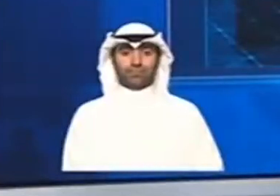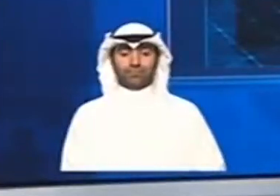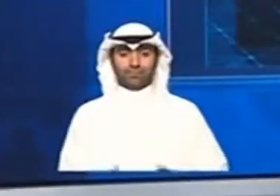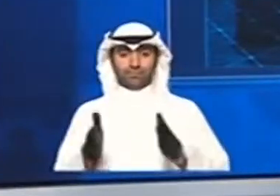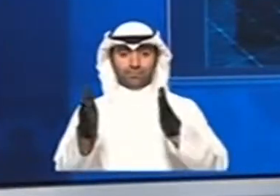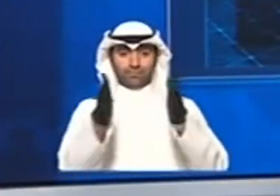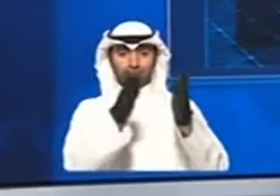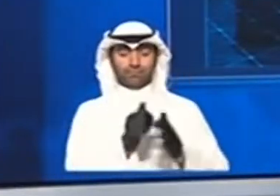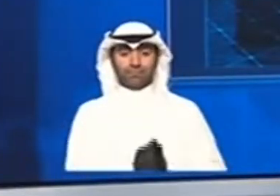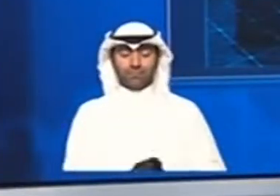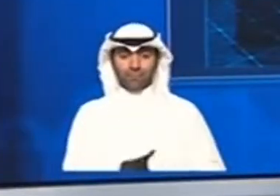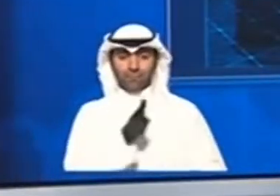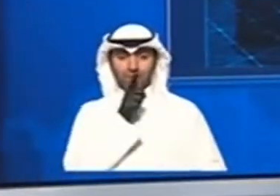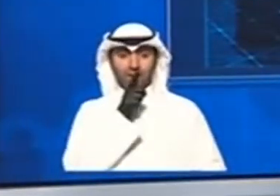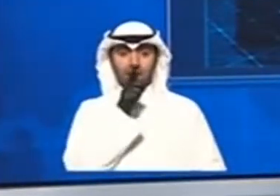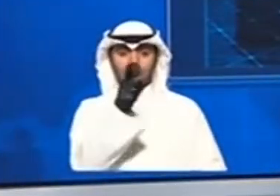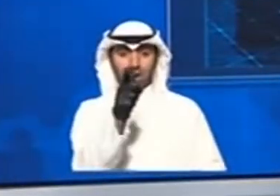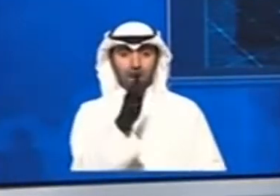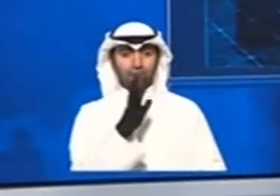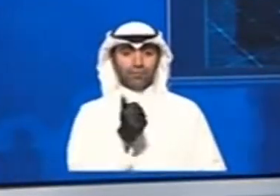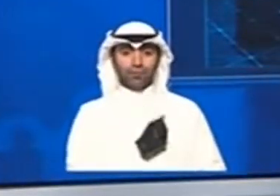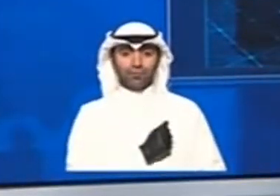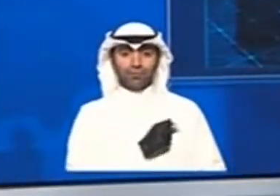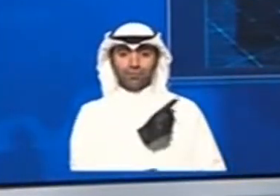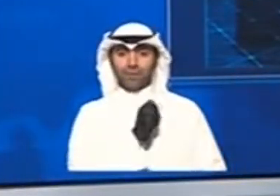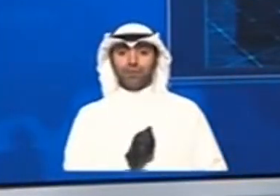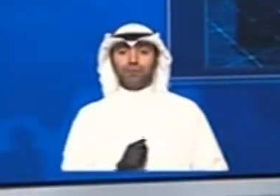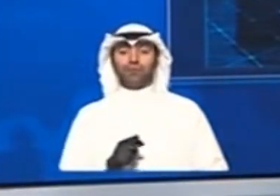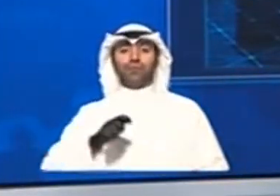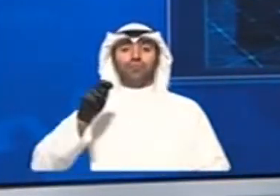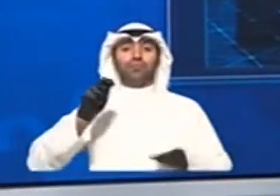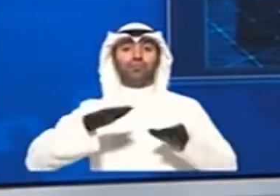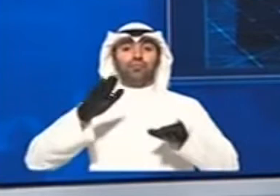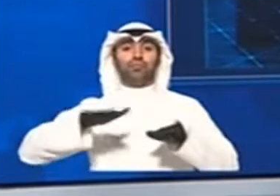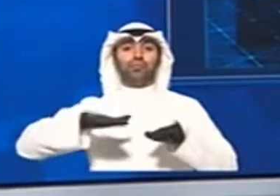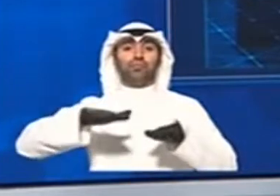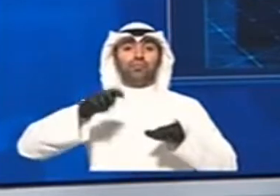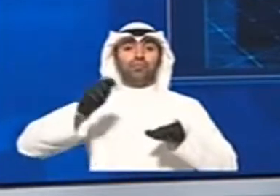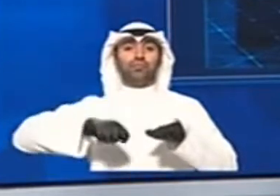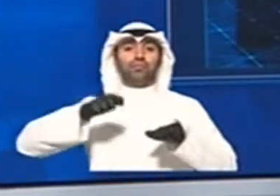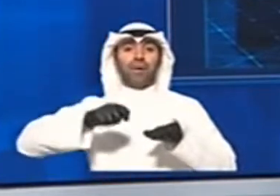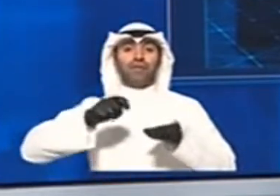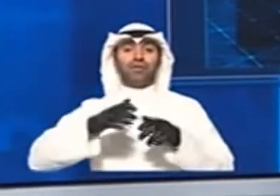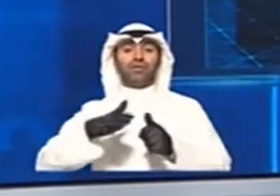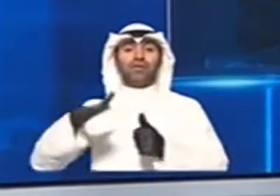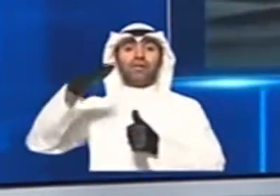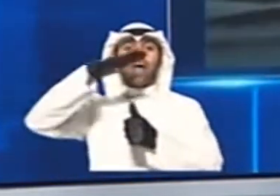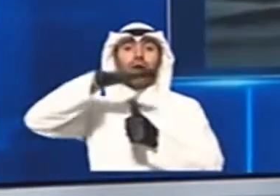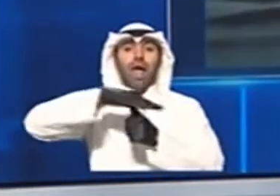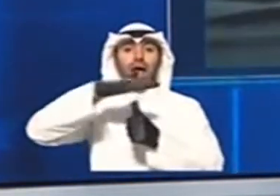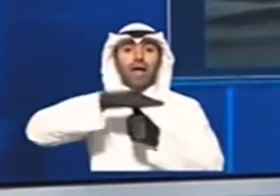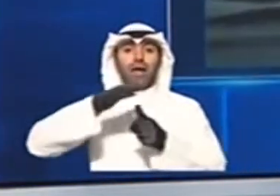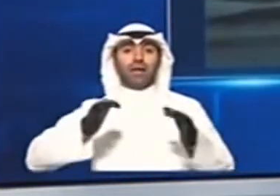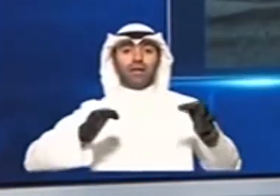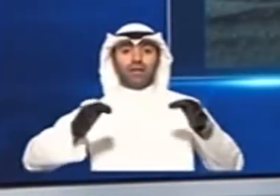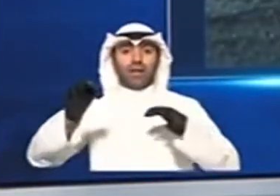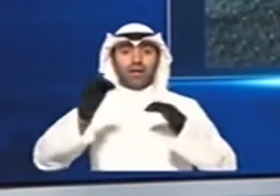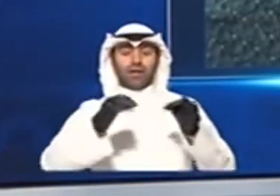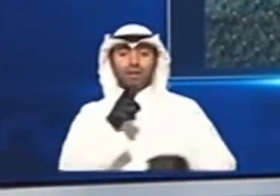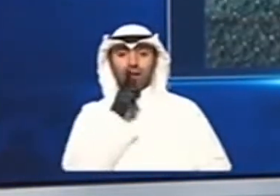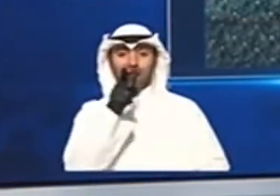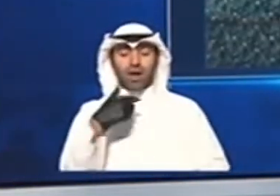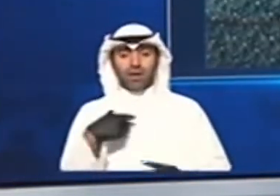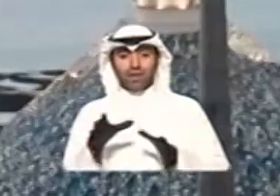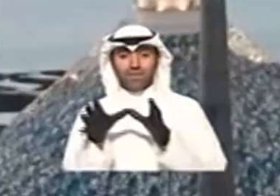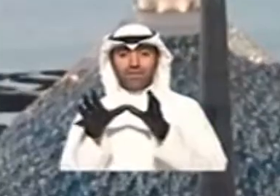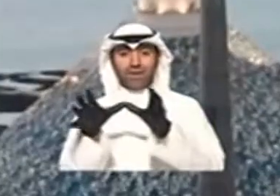أعلن الأمين العام للمجلس الأعلى للتخطيط والتنمية الدكتور خالد مهدي عن تشكيل 3 فرق لمتابعة القطاعات التجاري